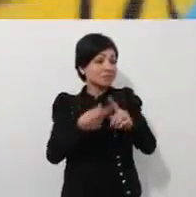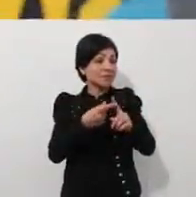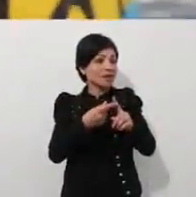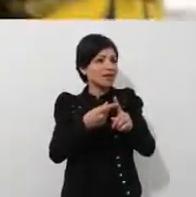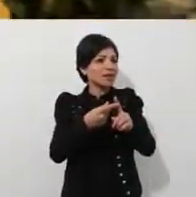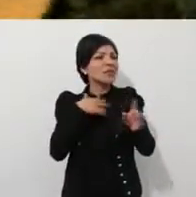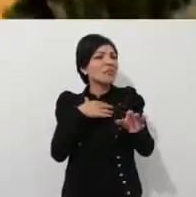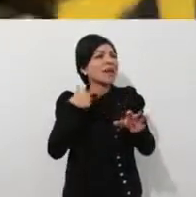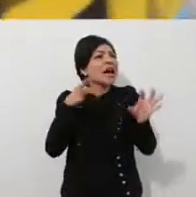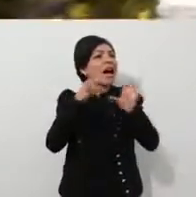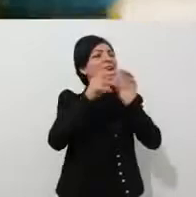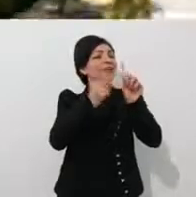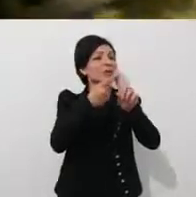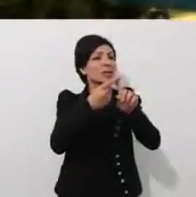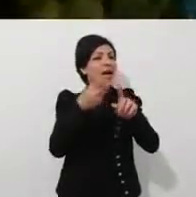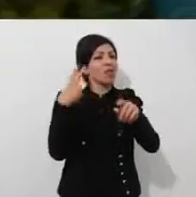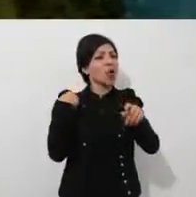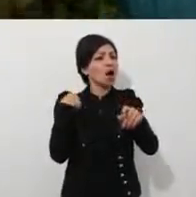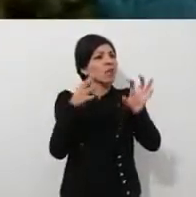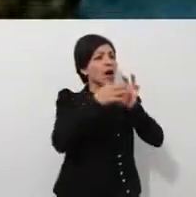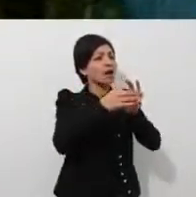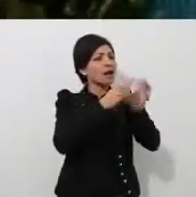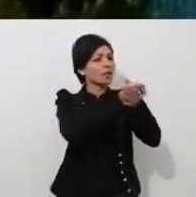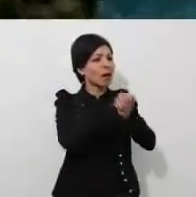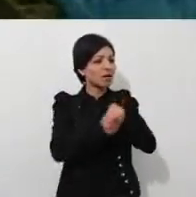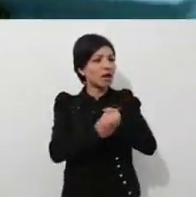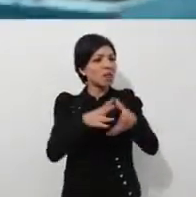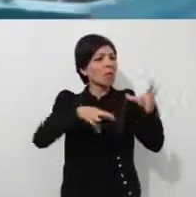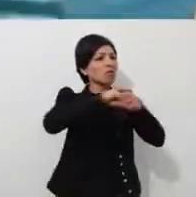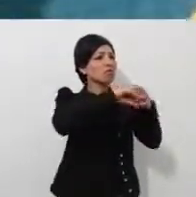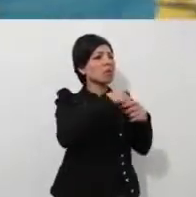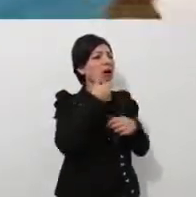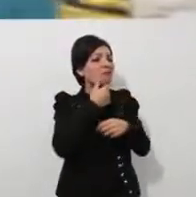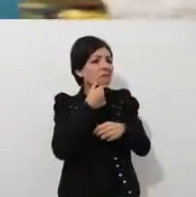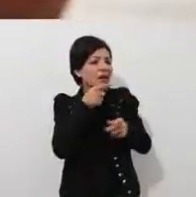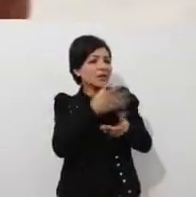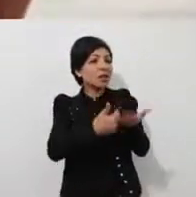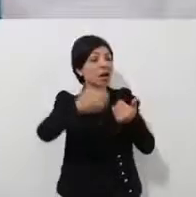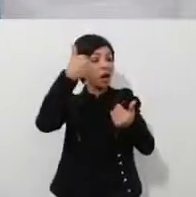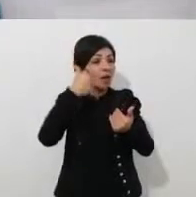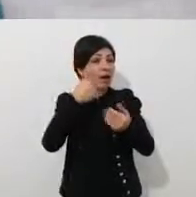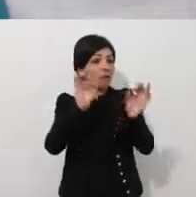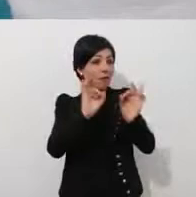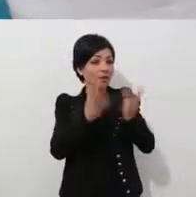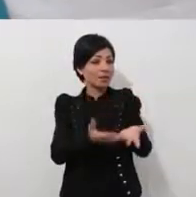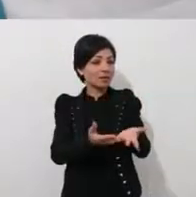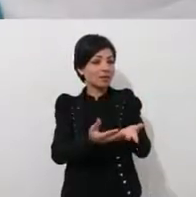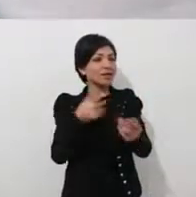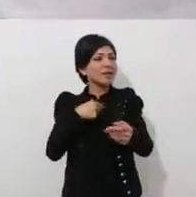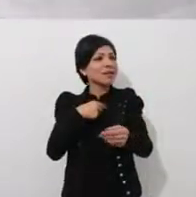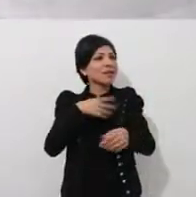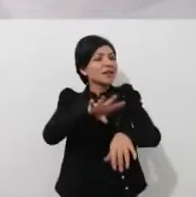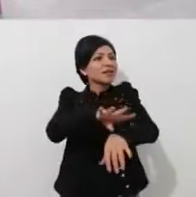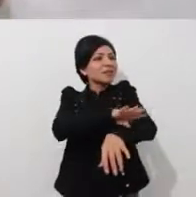معناتها تعلقت بالمعلم وتعلقت بزملائها، ولت معناتها مندمجه مع زملائها برشا، ما عادش معناتها كيما قبل شاسم،